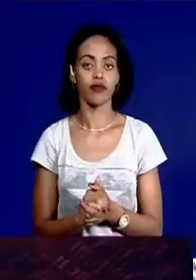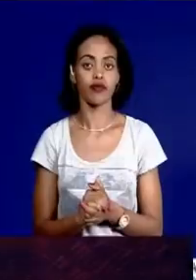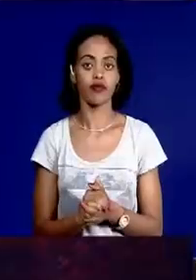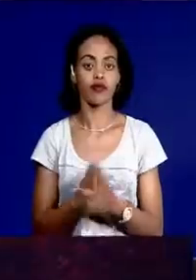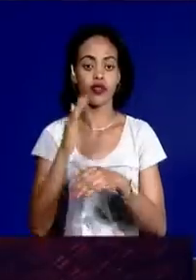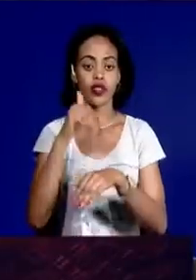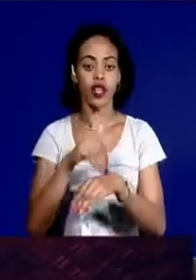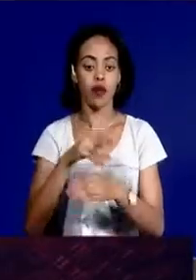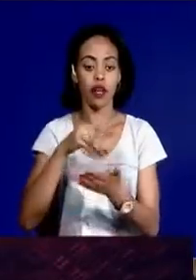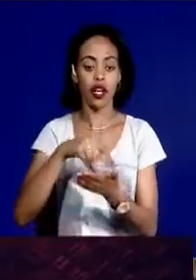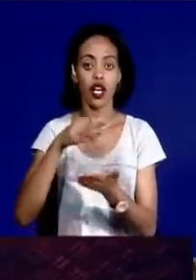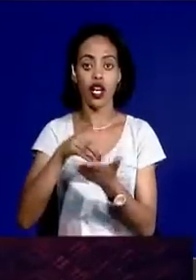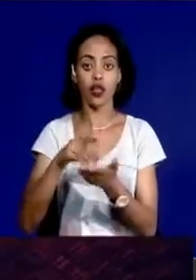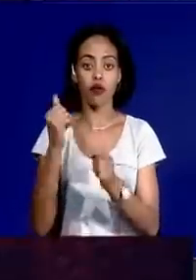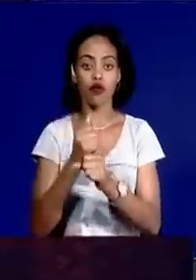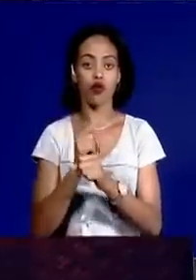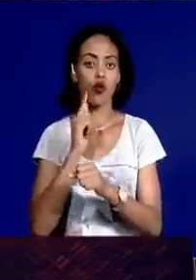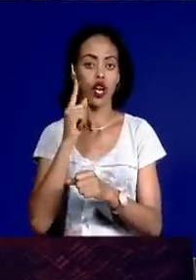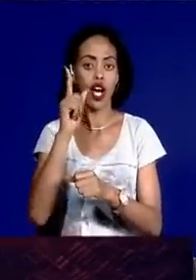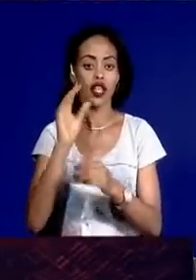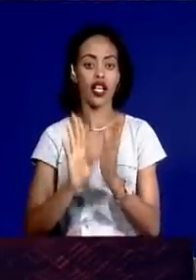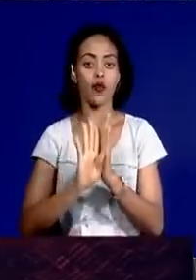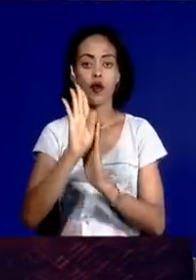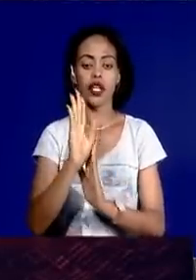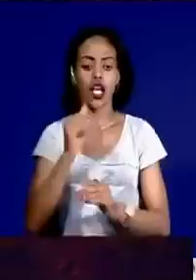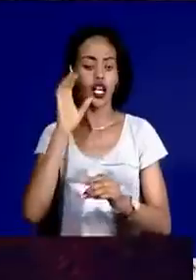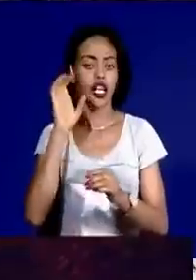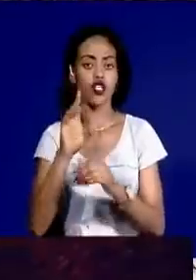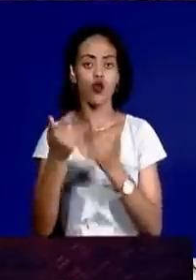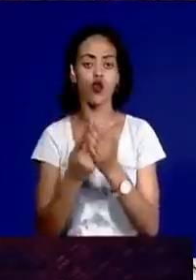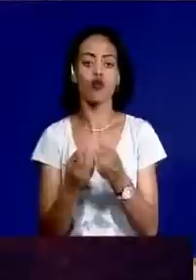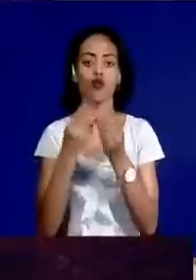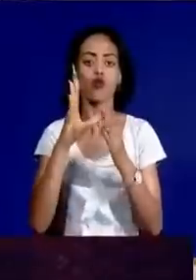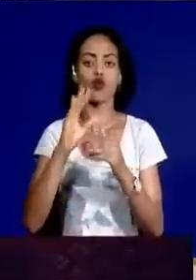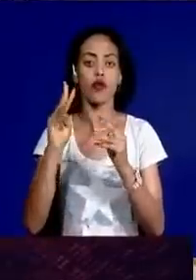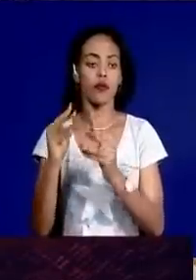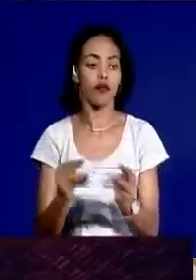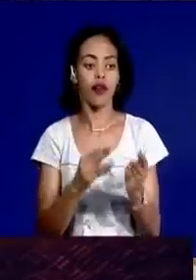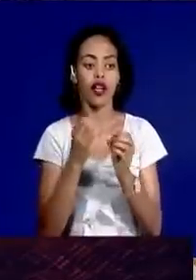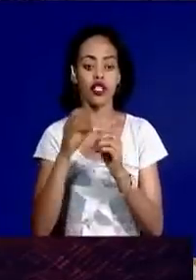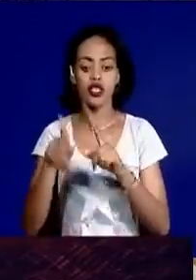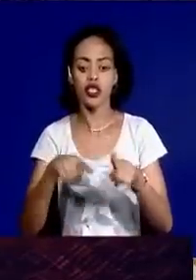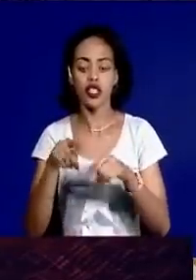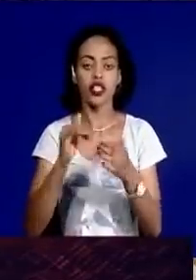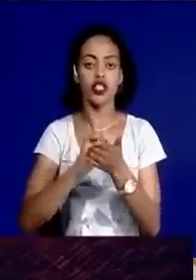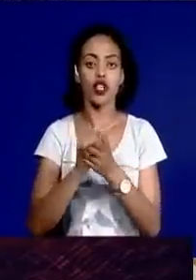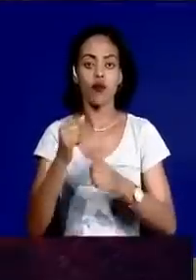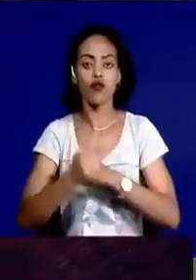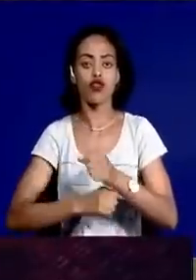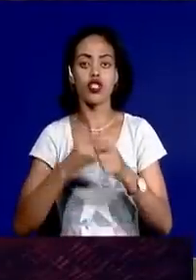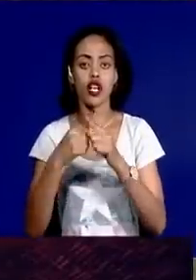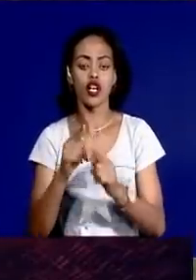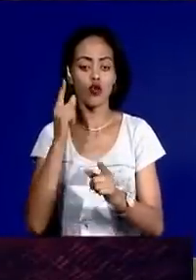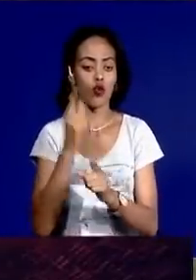أب كتماتات صروح نصاتات ولان حنت كتما عبيت أقداس انت خنا نبزح مع التيم من قد عاد إخان إجرنيان في سترافيك ميتش إن نعجن